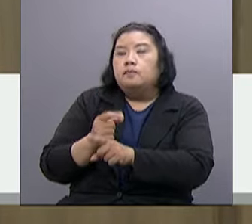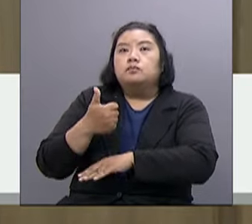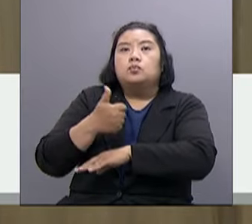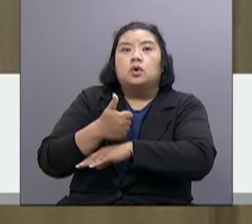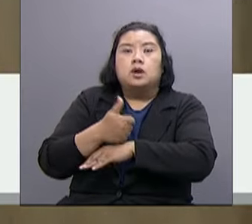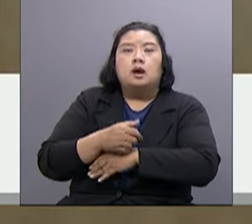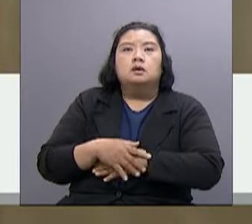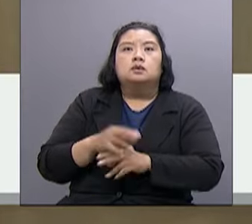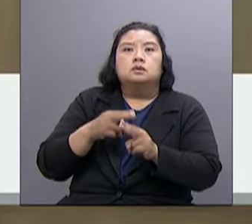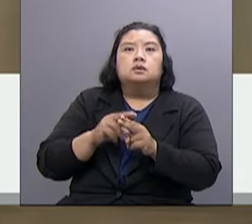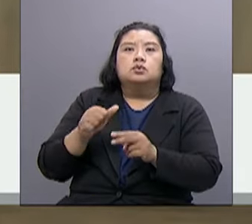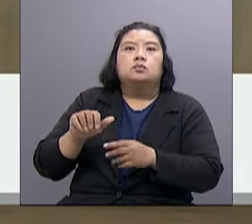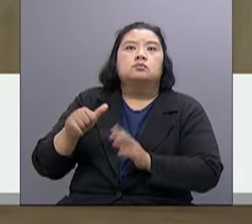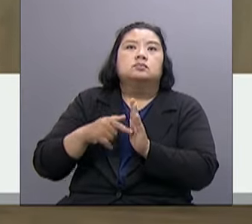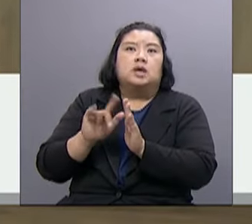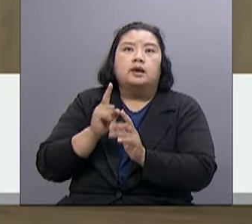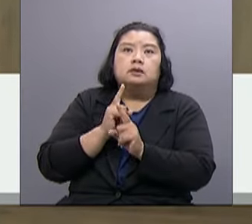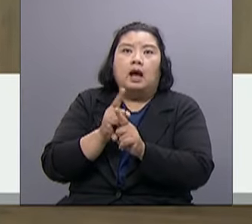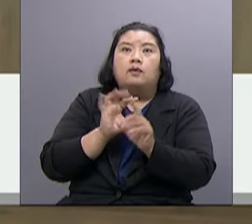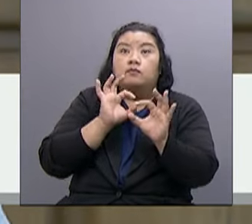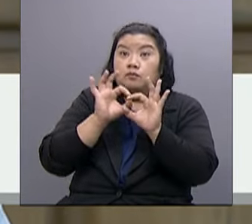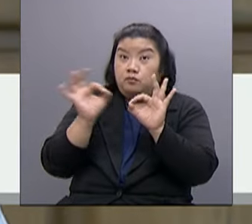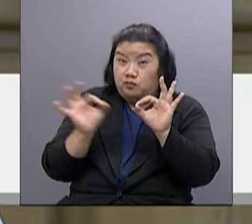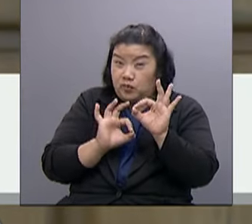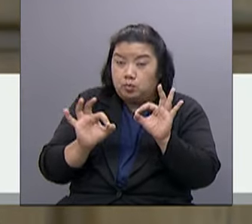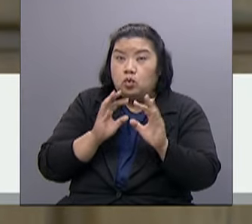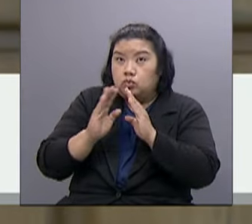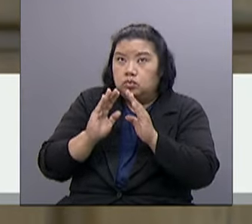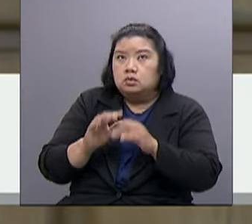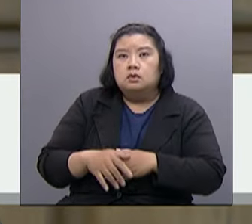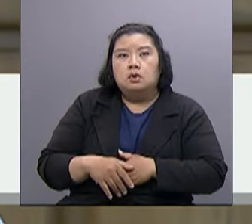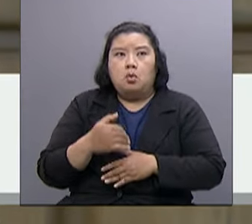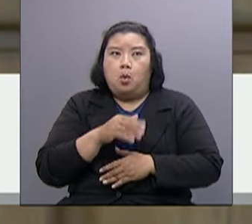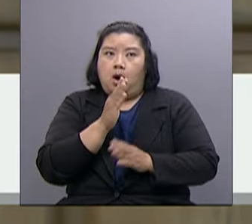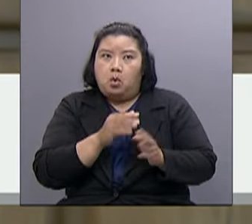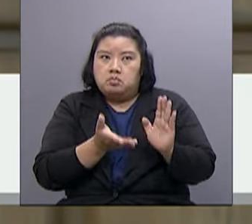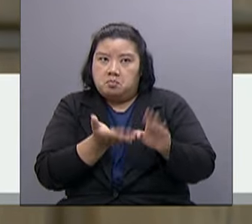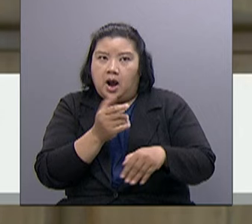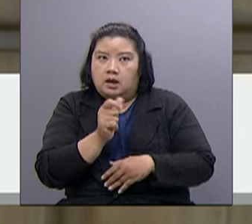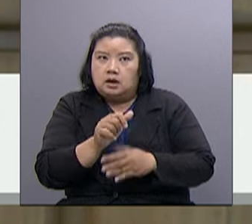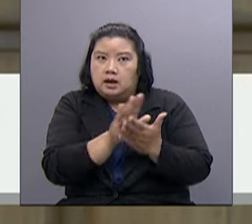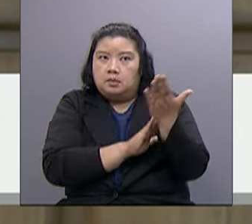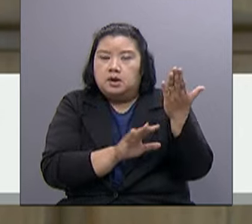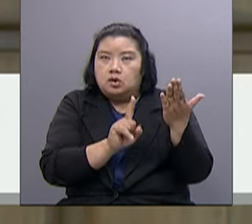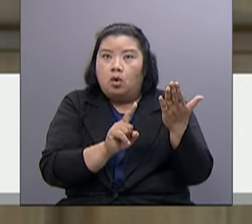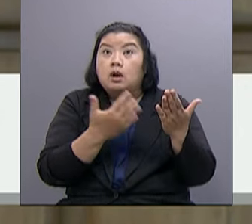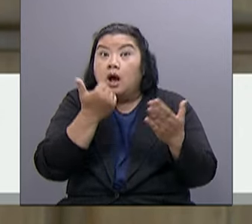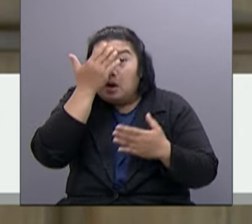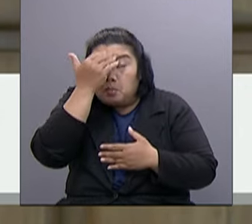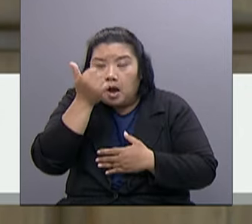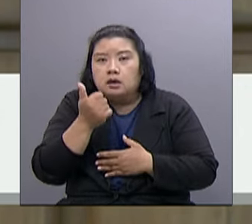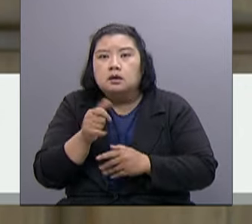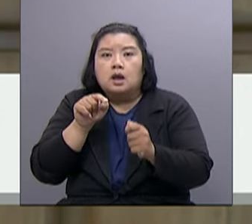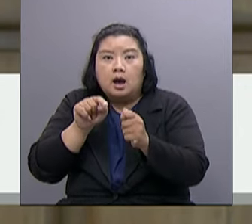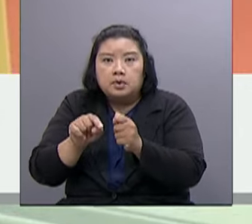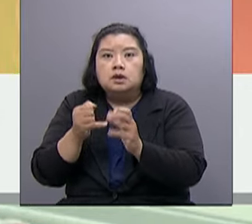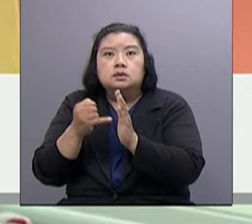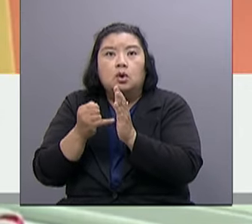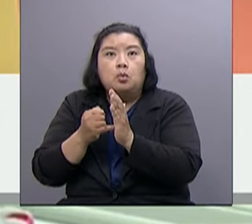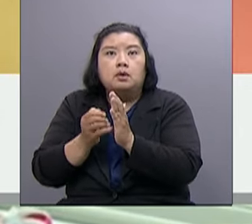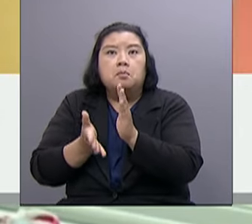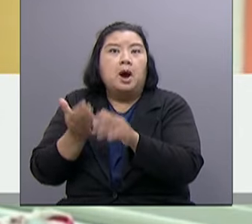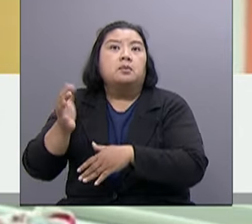ดปัจจุบันได้โพสต์เฟซบุ๊กไว้ว่าเป็นผู้สมัครที่เข้ารอบการเลือกระดับประเทศโดยไม่ต้องผ่านการเลือกในระดับอำเภอและจังหวัดได้